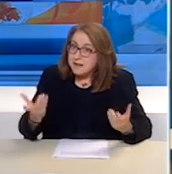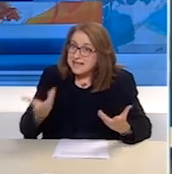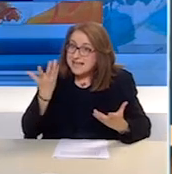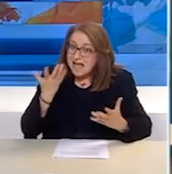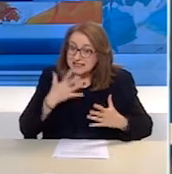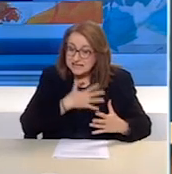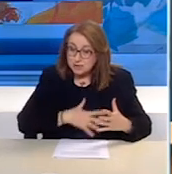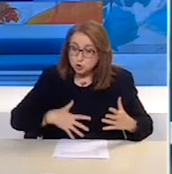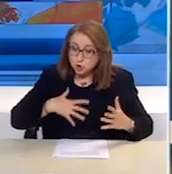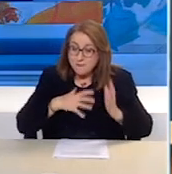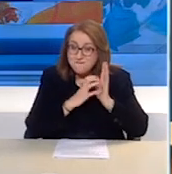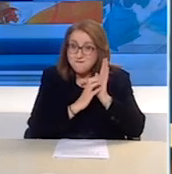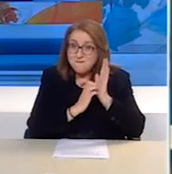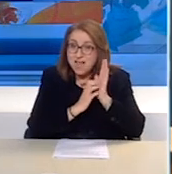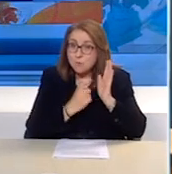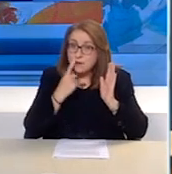με τον κορονοϊό?